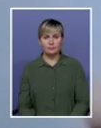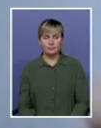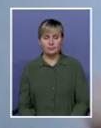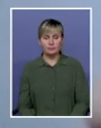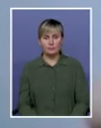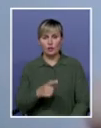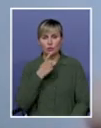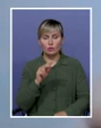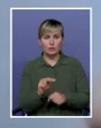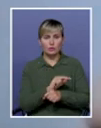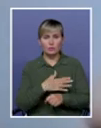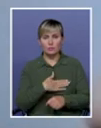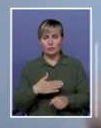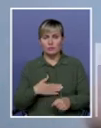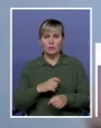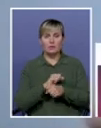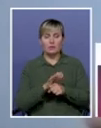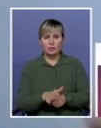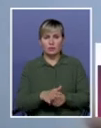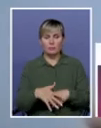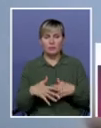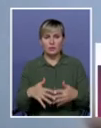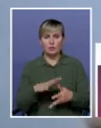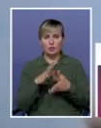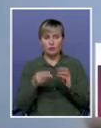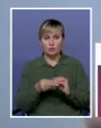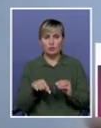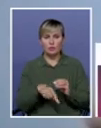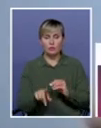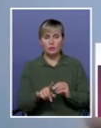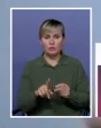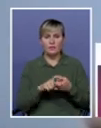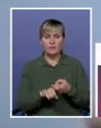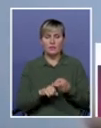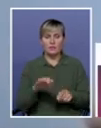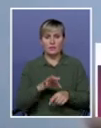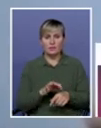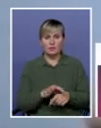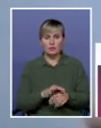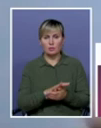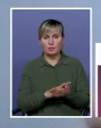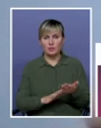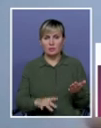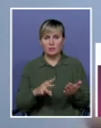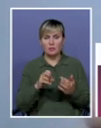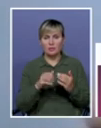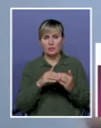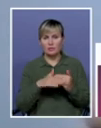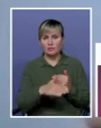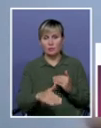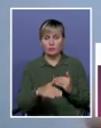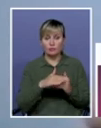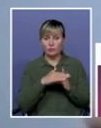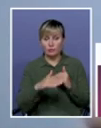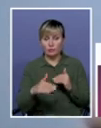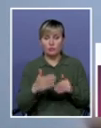Трудность лечения пневмонии и коронавирусной инфекции у беременных заключается в том, что инфекционное заболевание протекает на фоне тяжелой